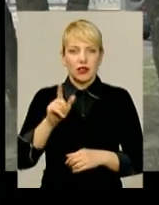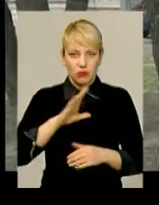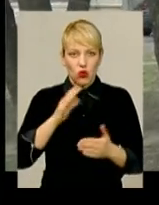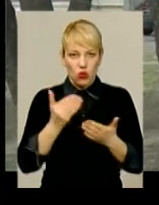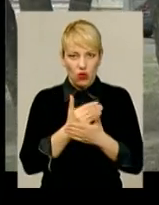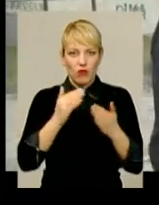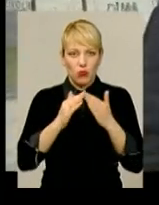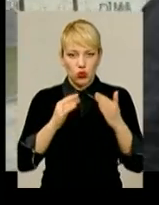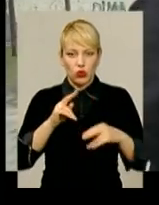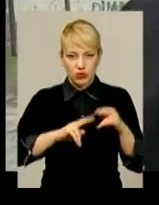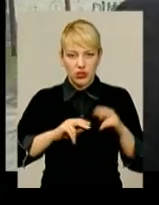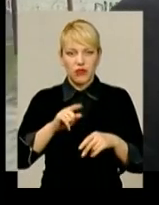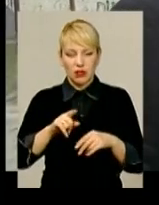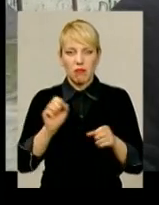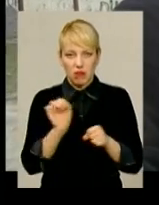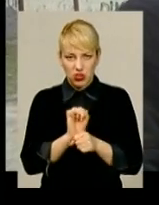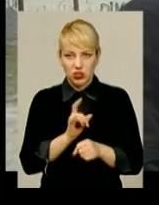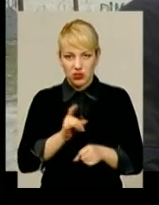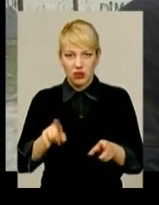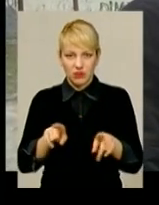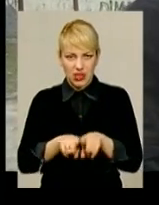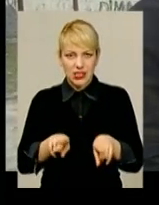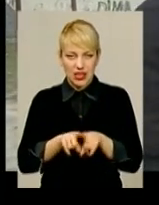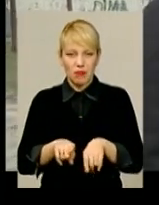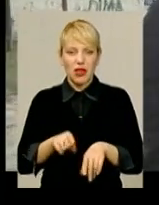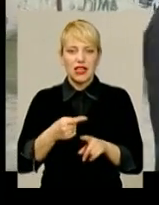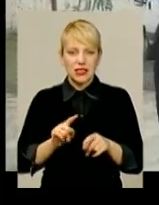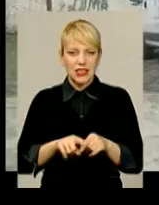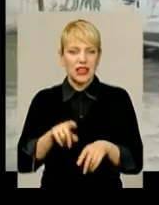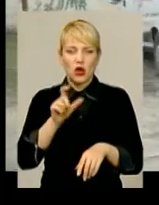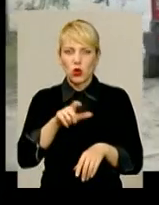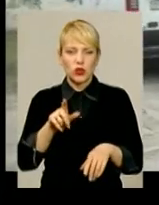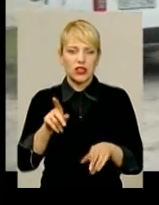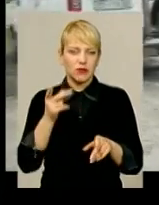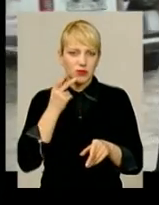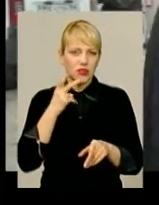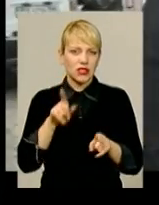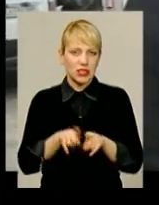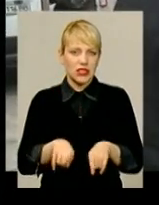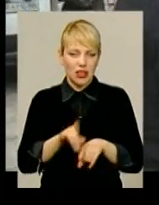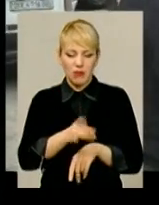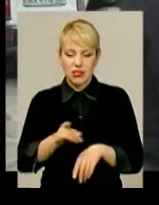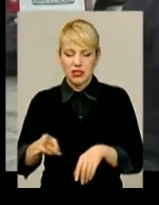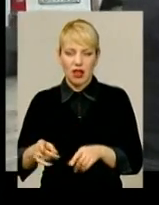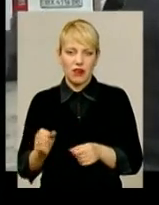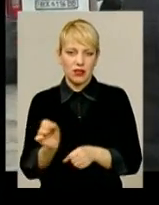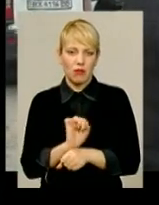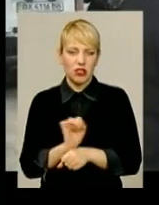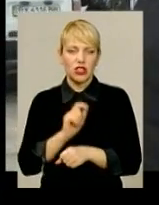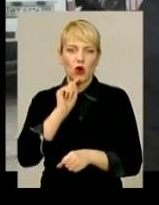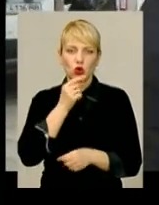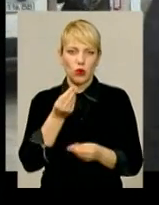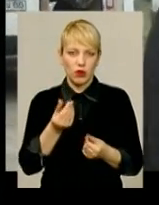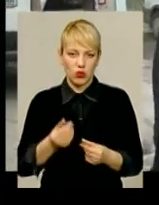Ні. Так як ставили, як було, так і було. Тобто ті стандартні? Ті самі, так. Да. Ті самі люди, які